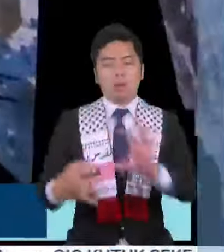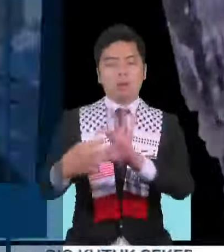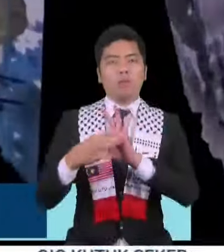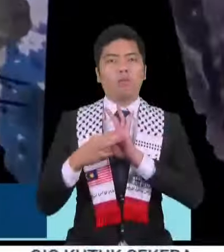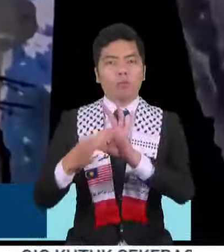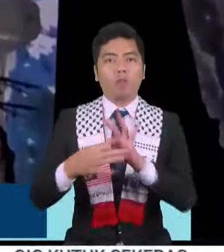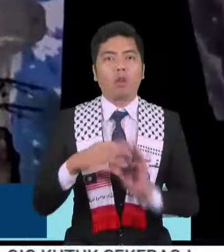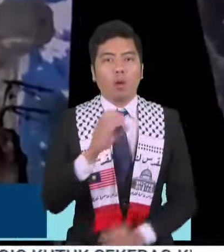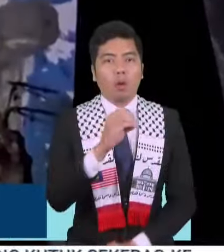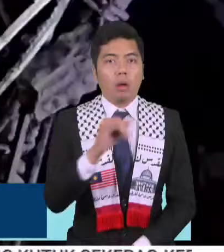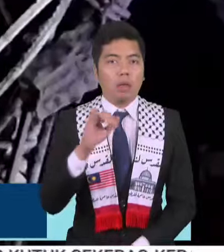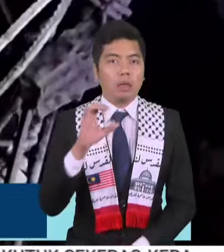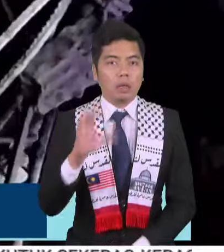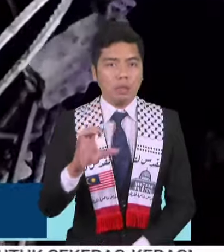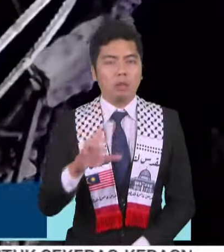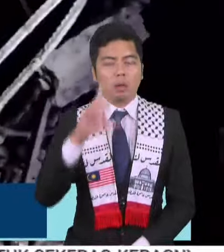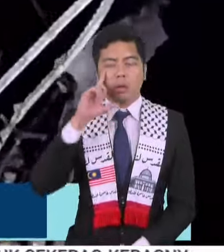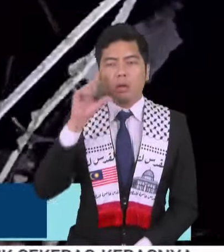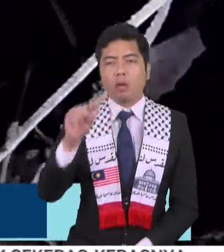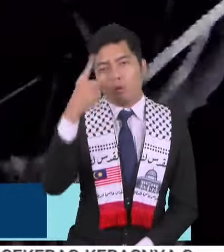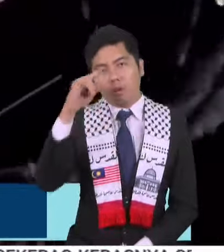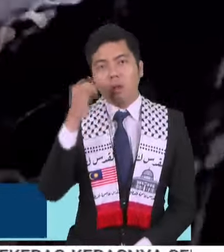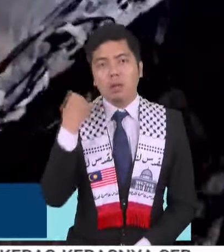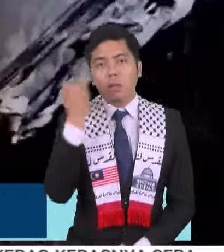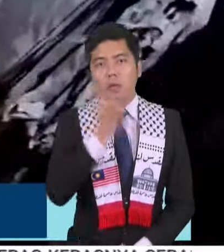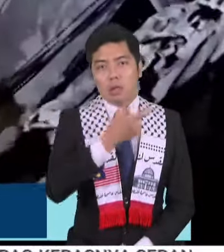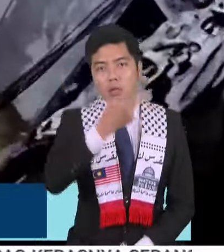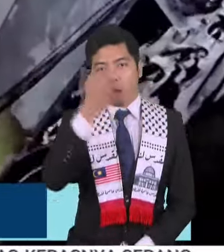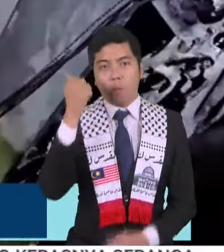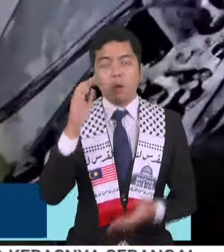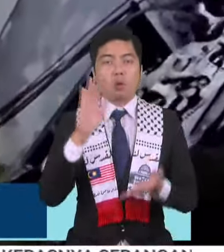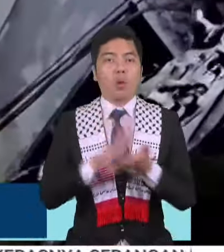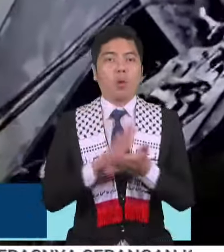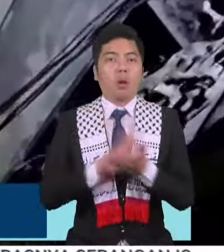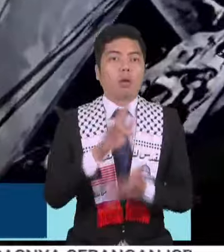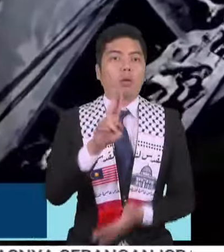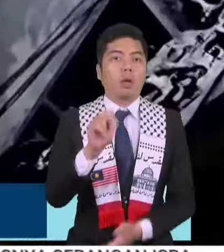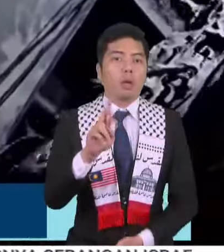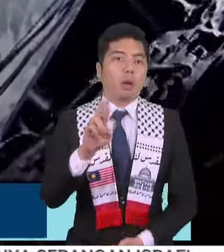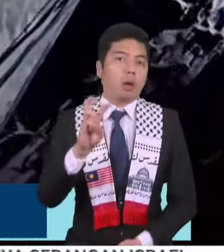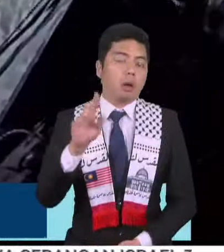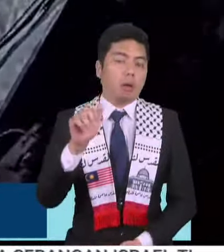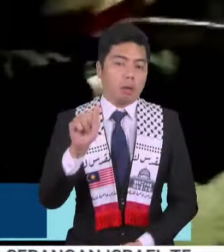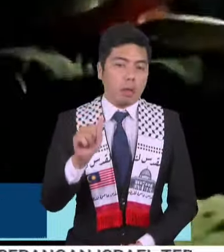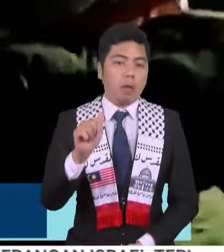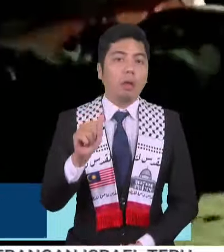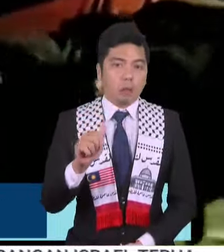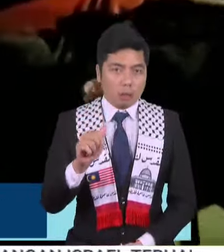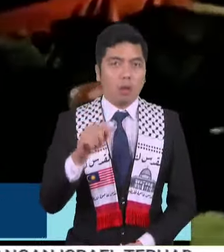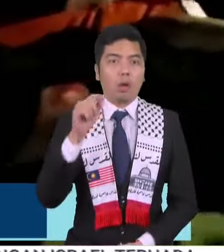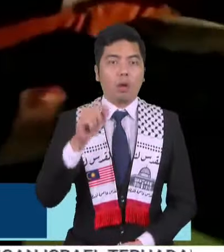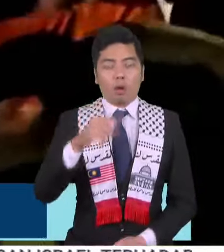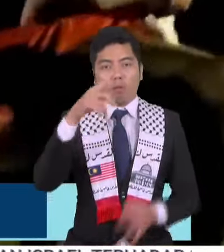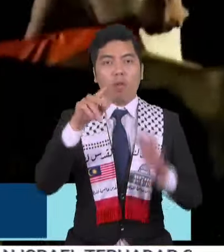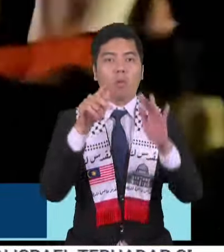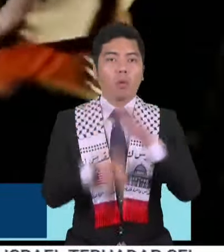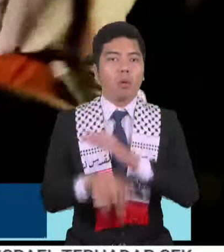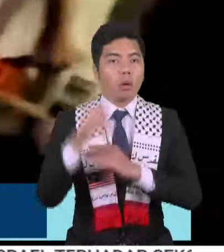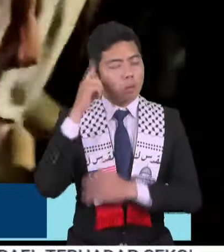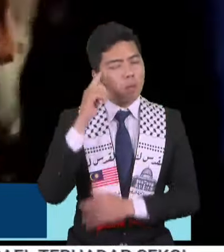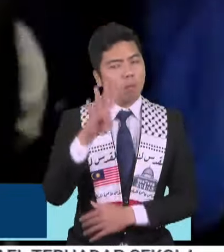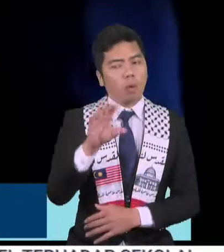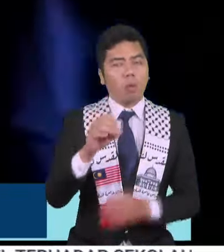Pertubuhan Kerjasama Islam OIC mengecam keras serangan Israel ke atas sebuah sekolah UNRWA di Gaza. Serangan mengakibatkan